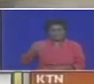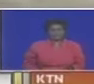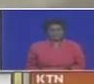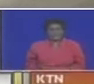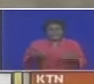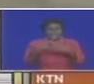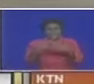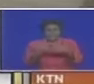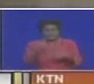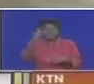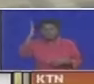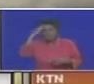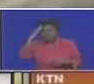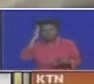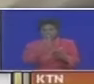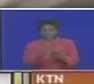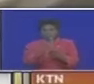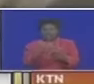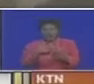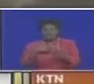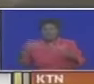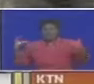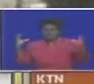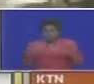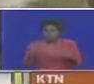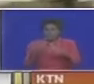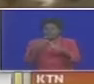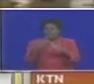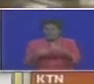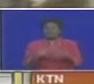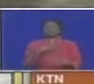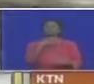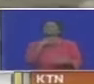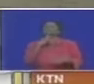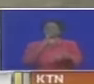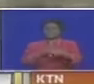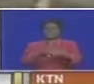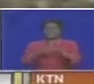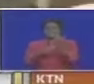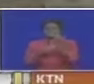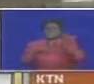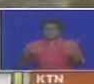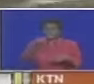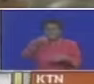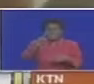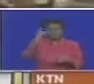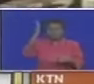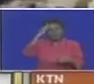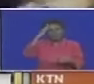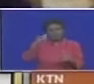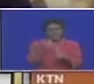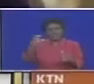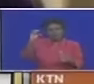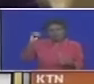Lakini wajua kwamba kuna jamii zilizoishi hapa tangu wakati wa ukoloni. Ni jamii maarufu sana wanaotambulika kama